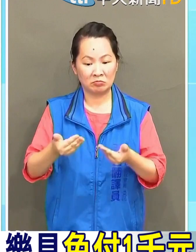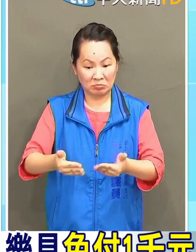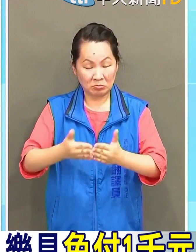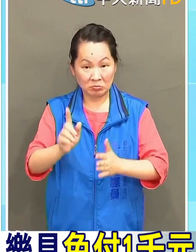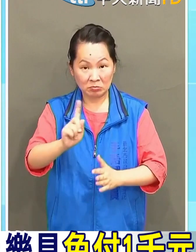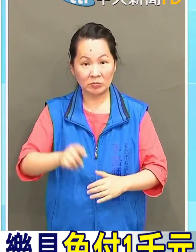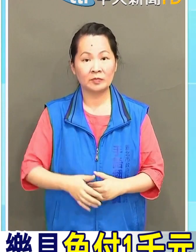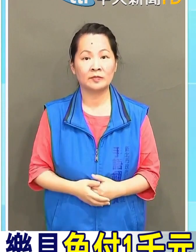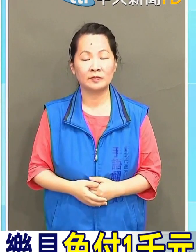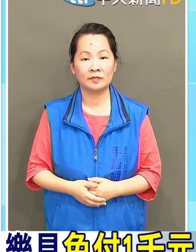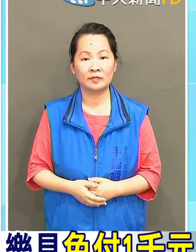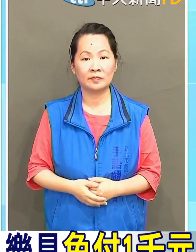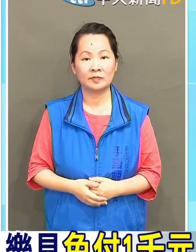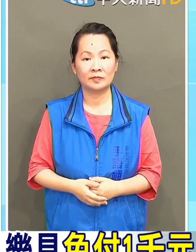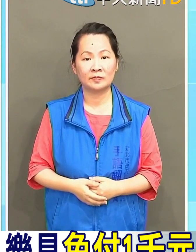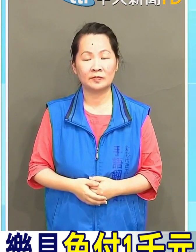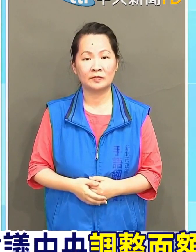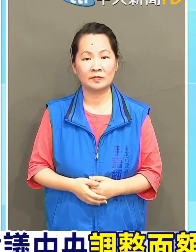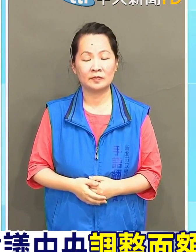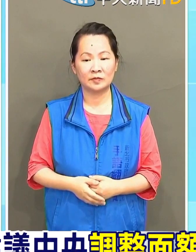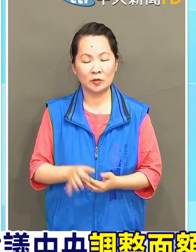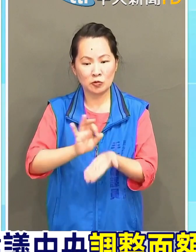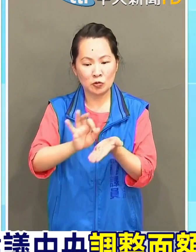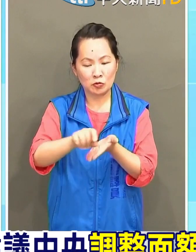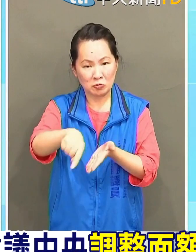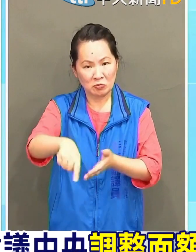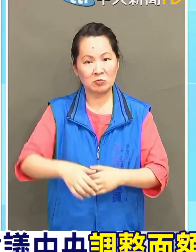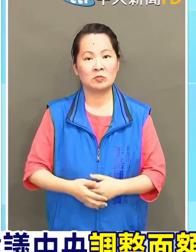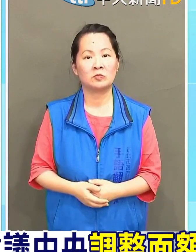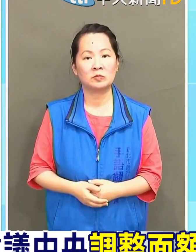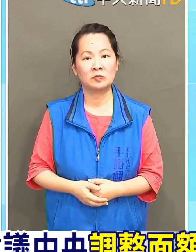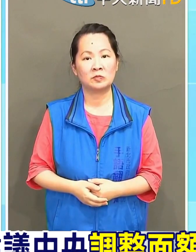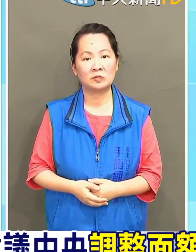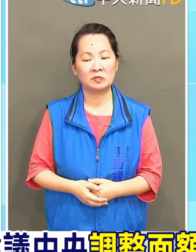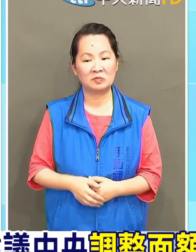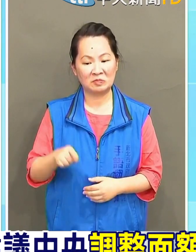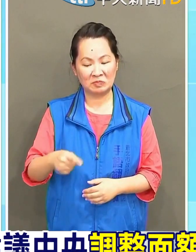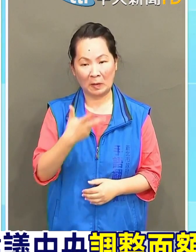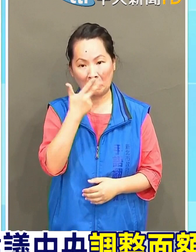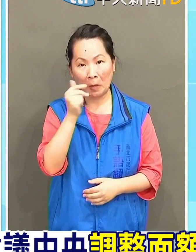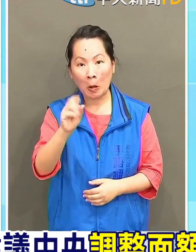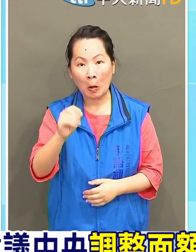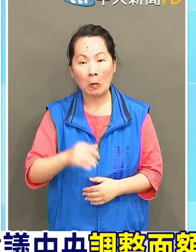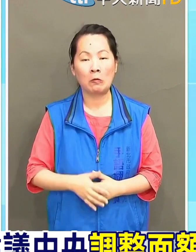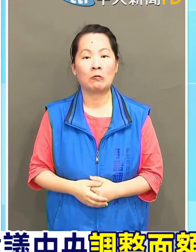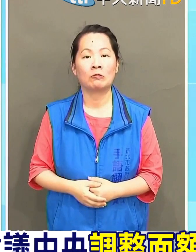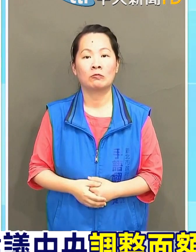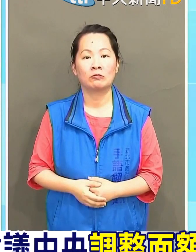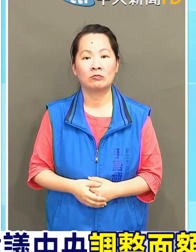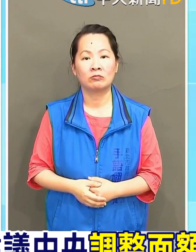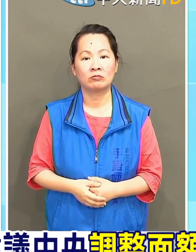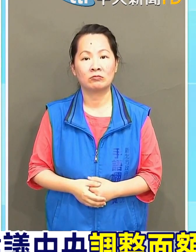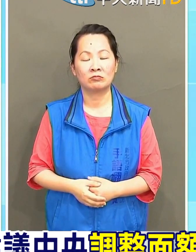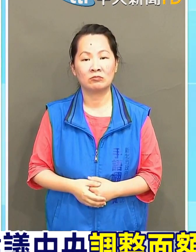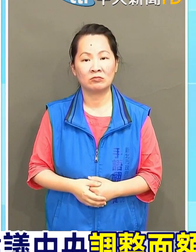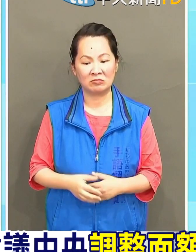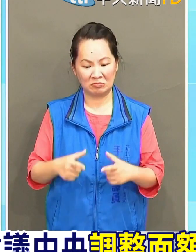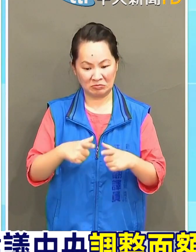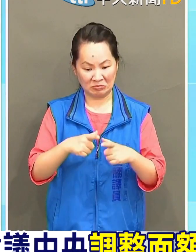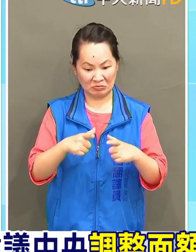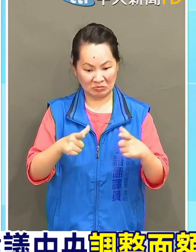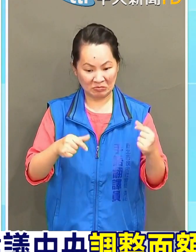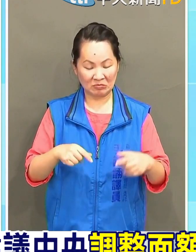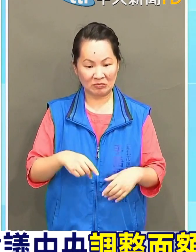的整个面额的使用上，到底它有没有方便性，都是使用大面额，